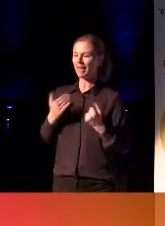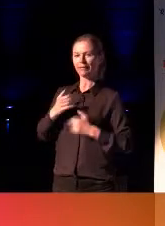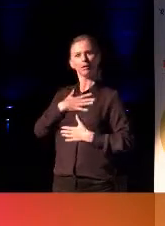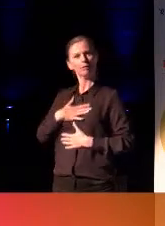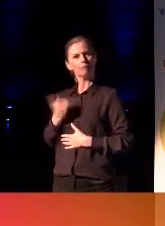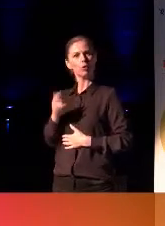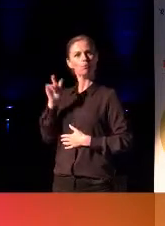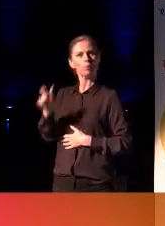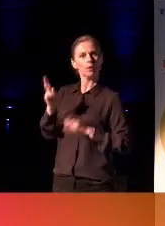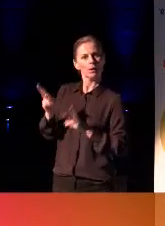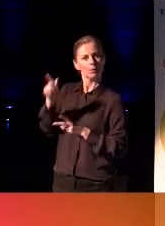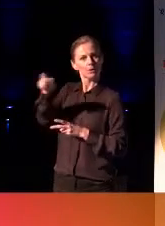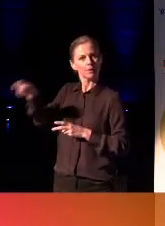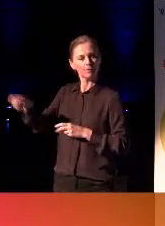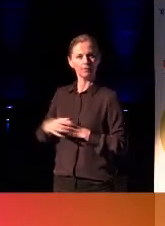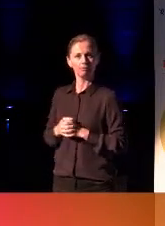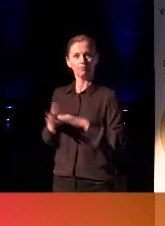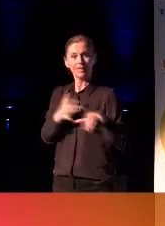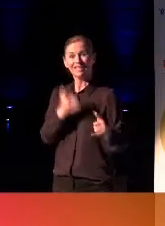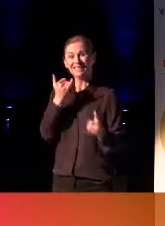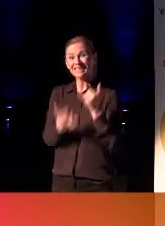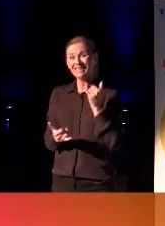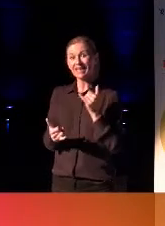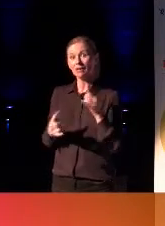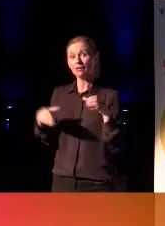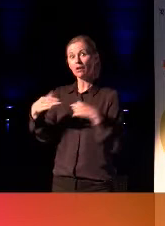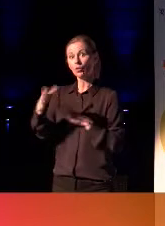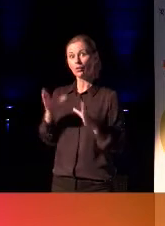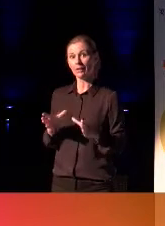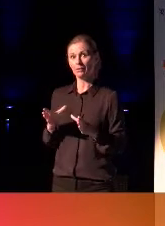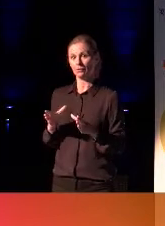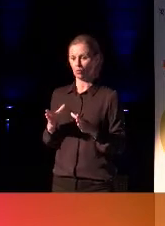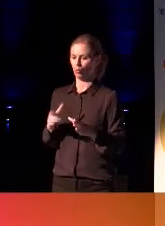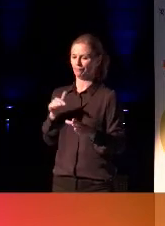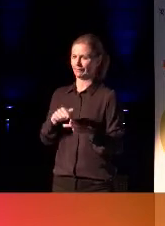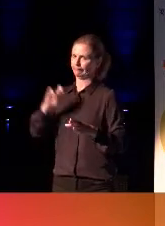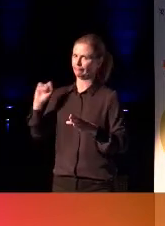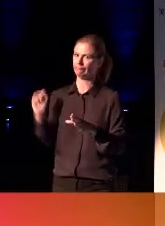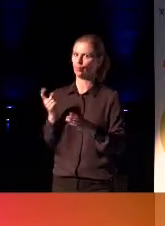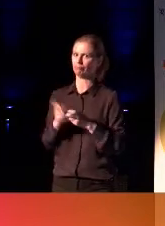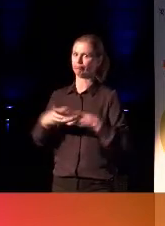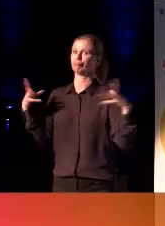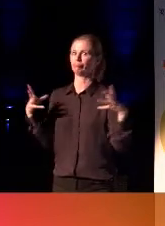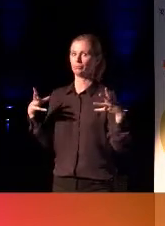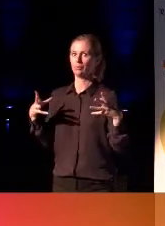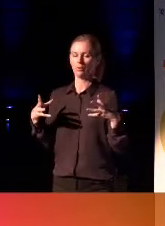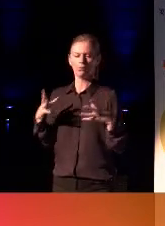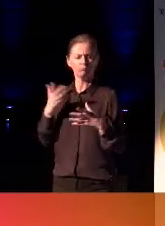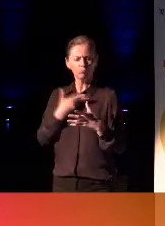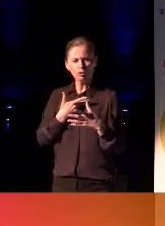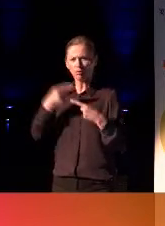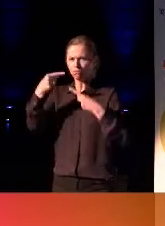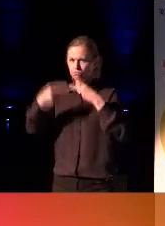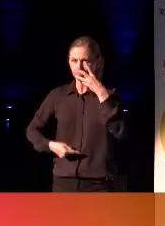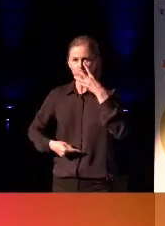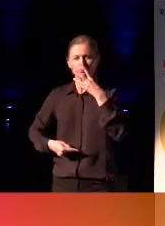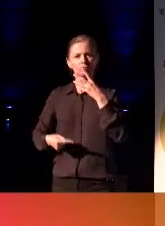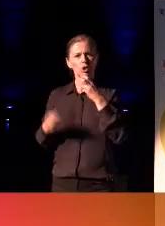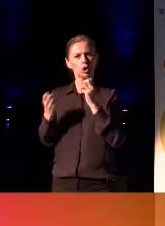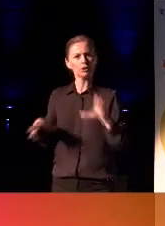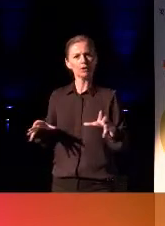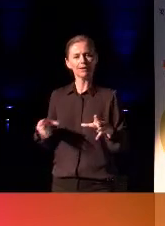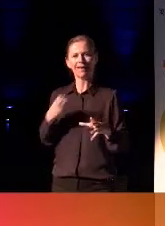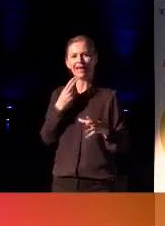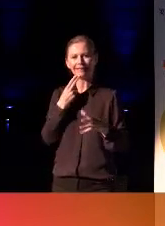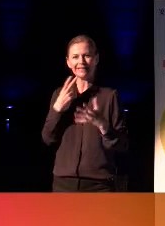pasienten og brukerne. Den siste kategorien der, og det den som vokser definitivt raskest, Der det så mye forskjellige bøster. Vi